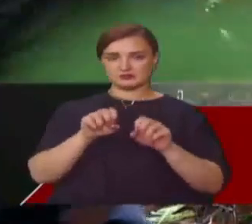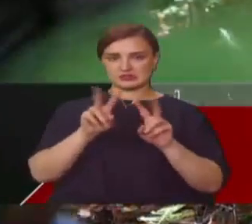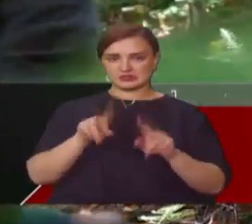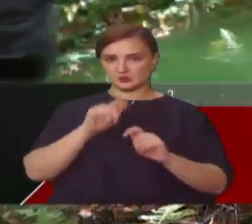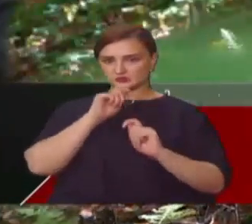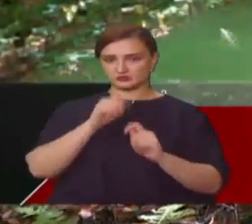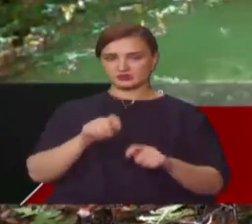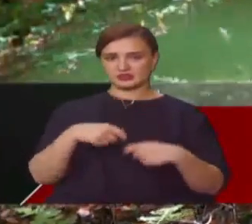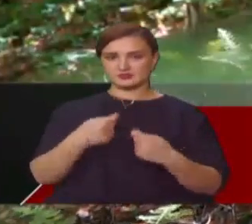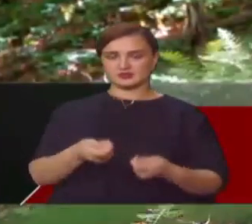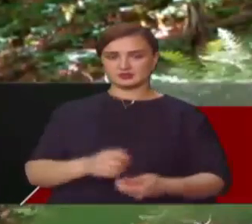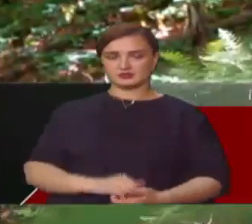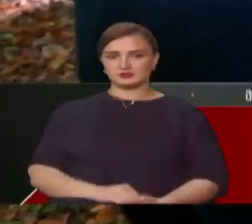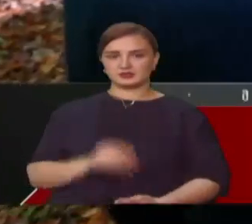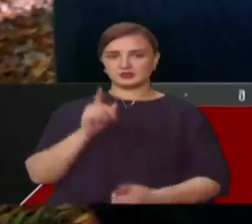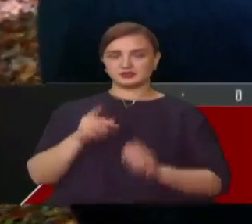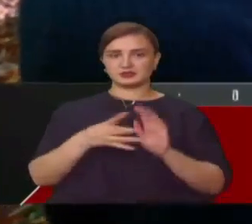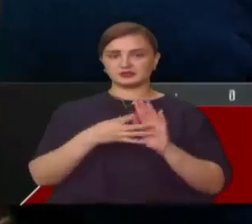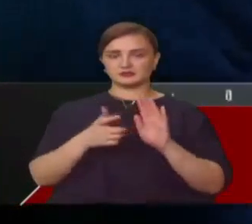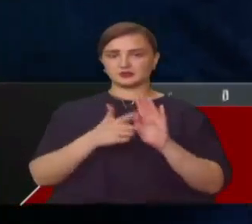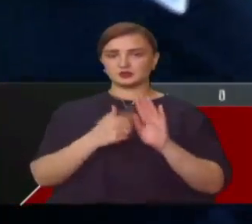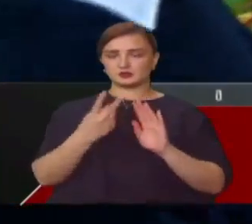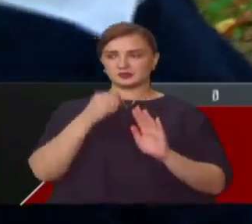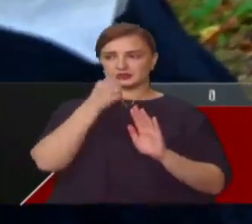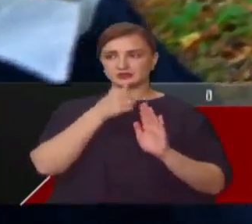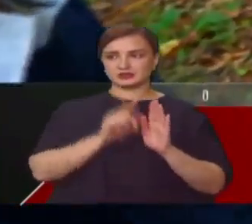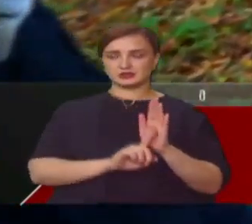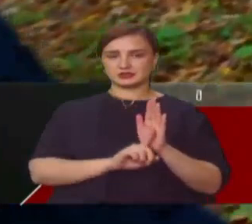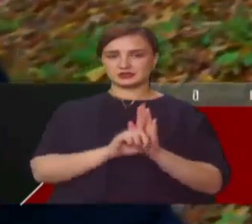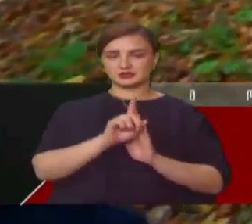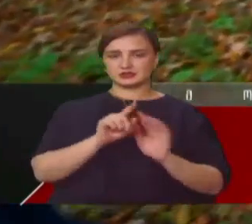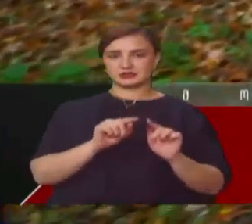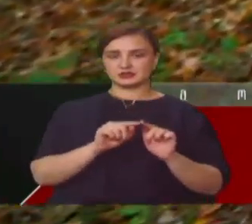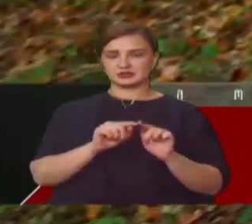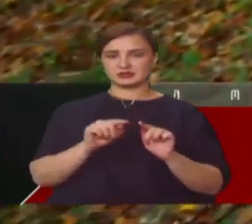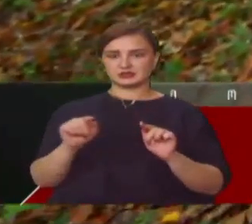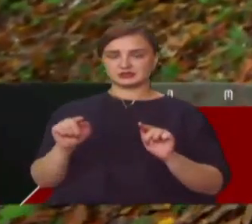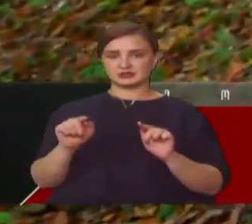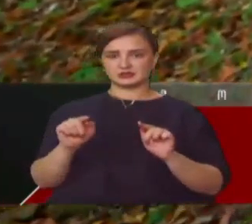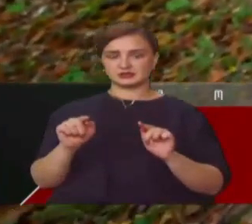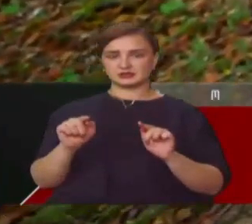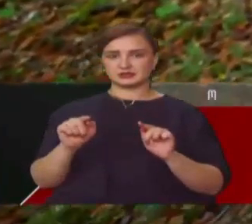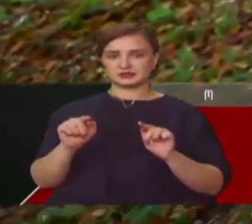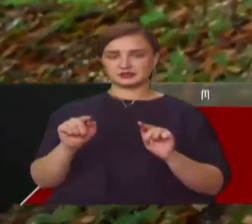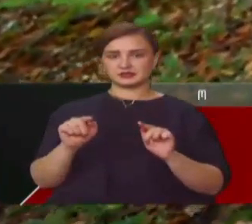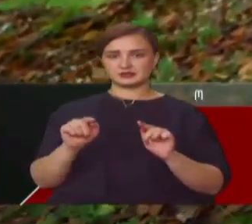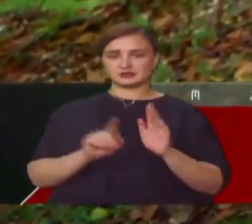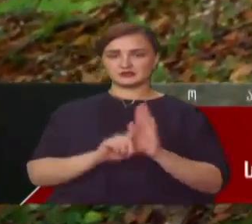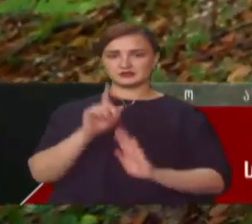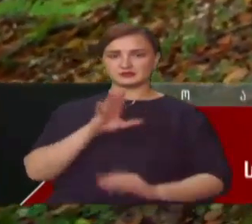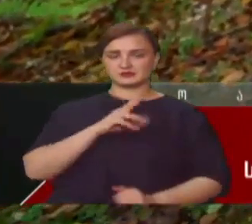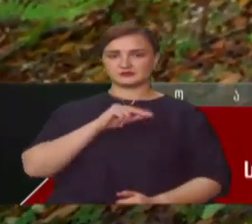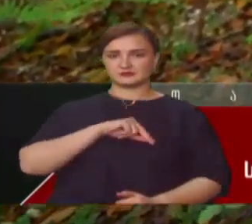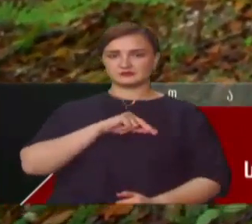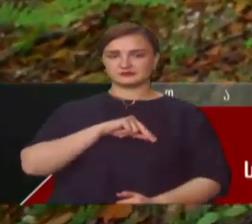ჯილდო გადაეცა. 1974 წლიდან ვარ სატყეო სექტორში. თავიდან მუშაობდი